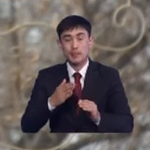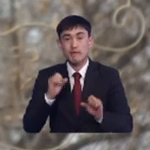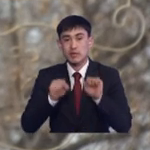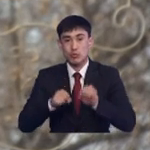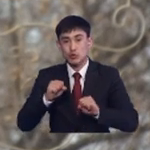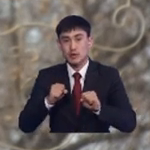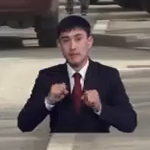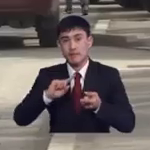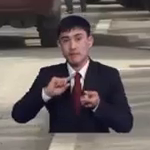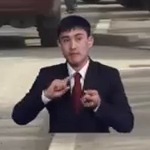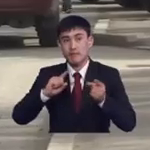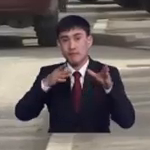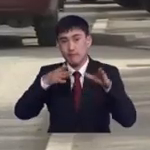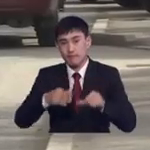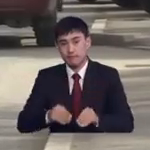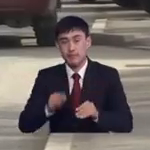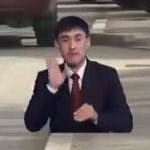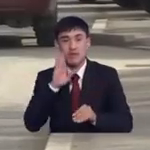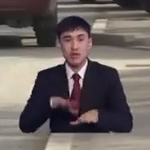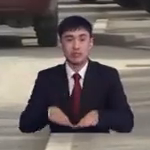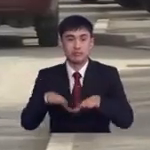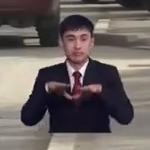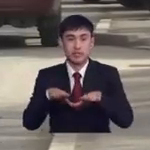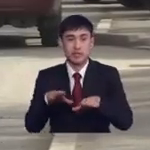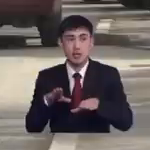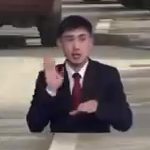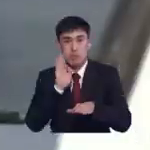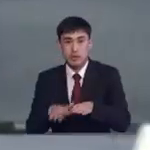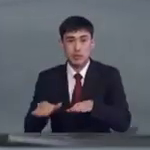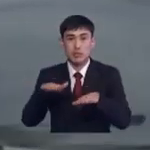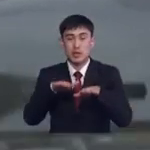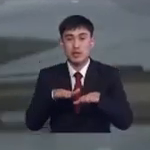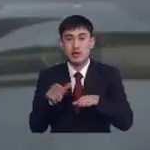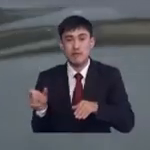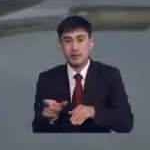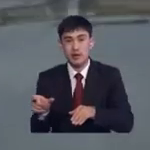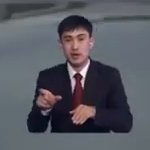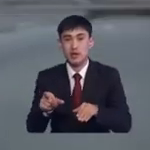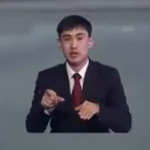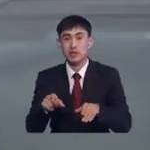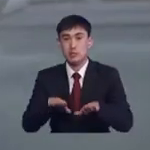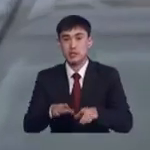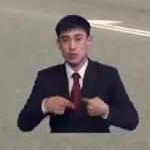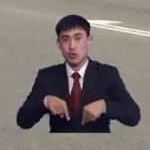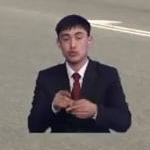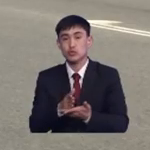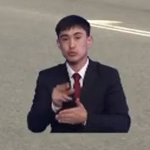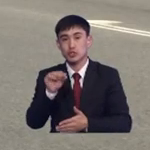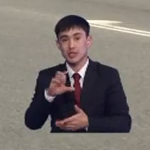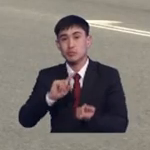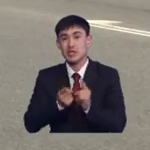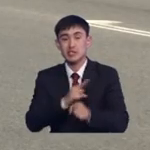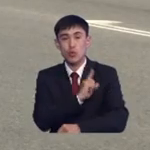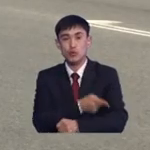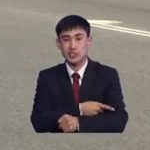формирование талых вод, подъем уровня воды на реках, а также разливы и подтопления. Учитывая обстановку, местные органы, в том числе и службы ЧС, перешли